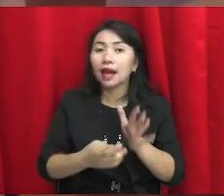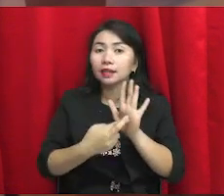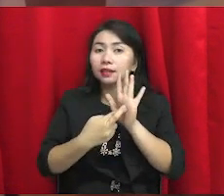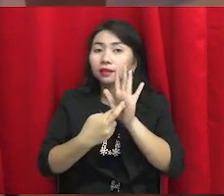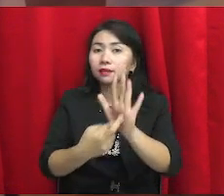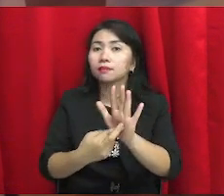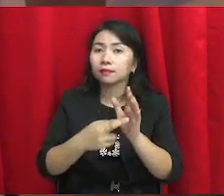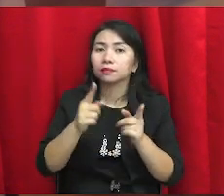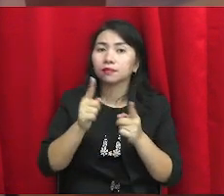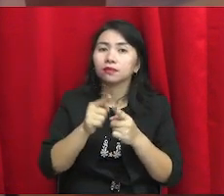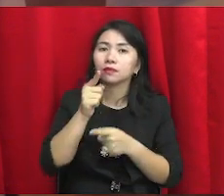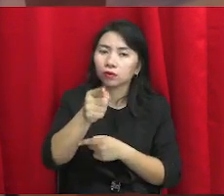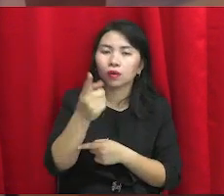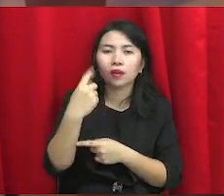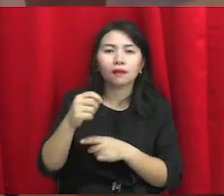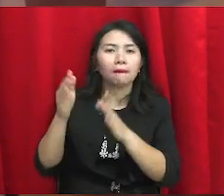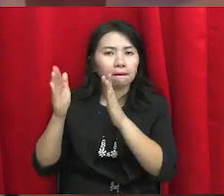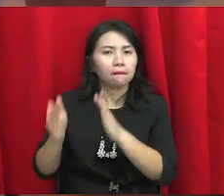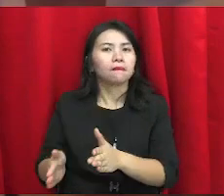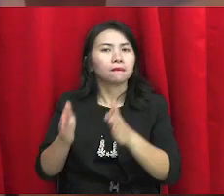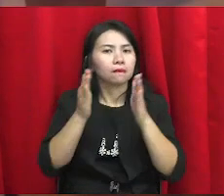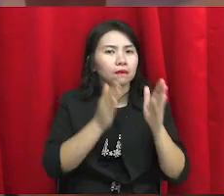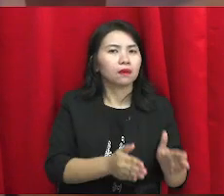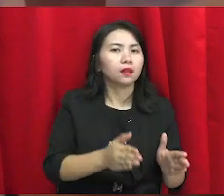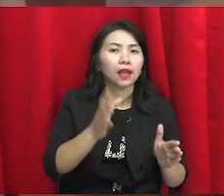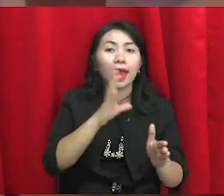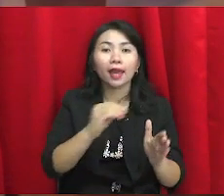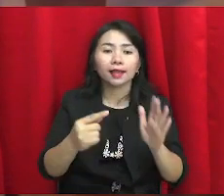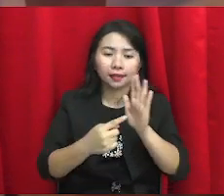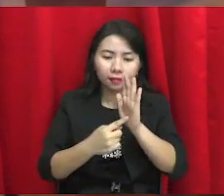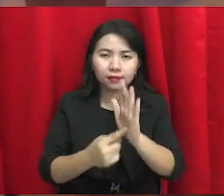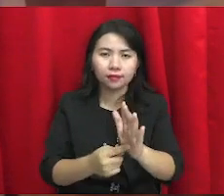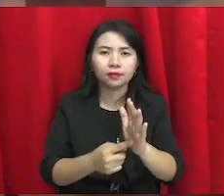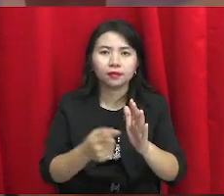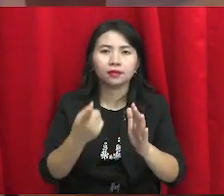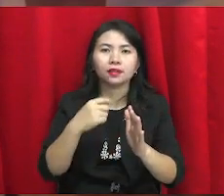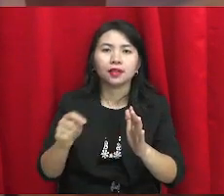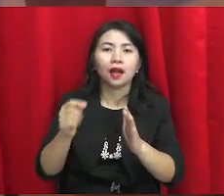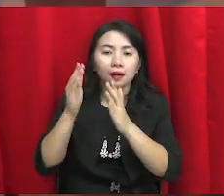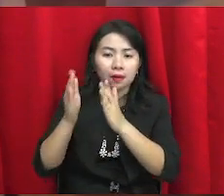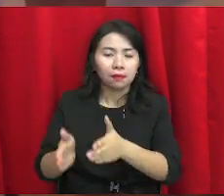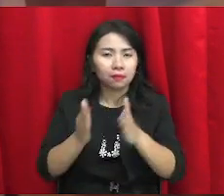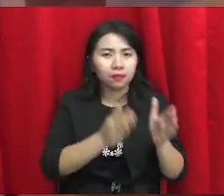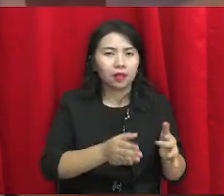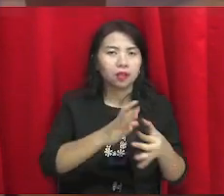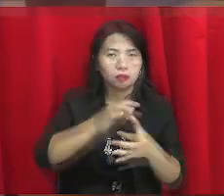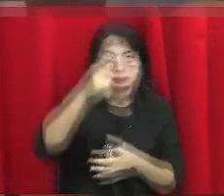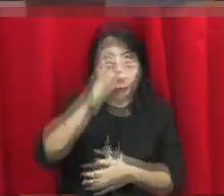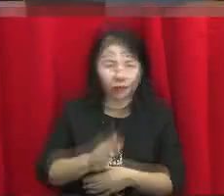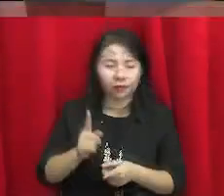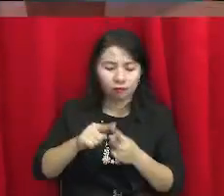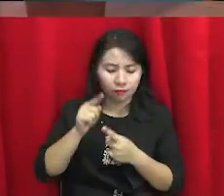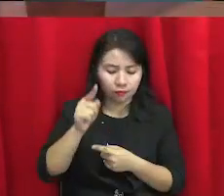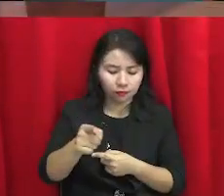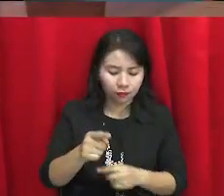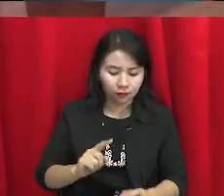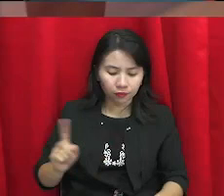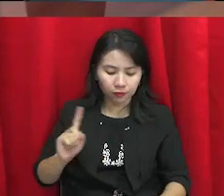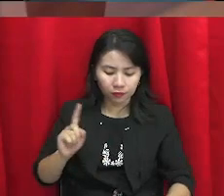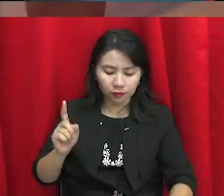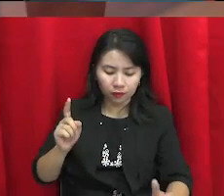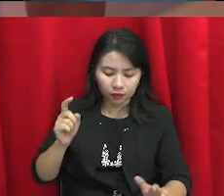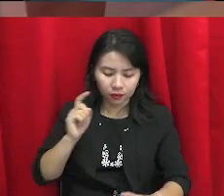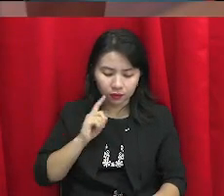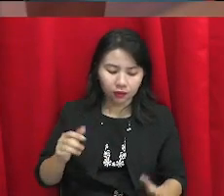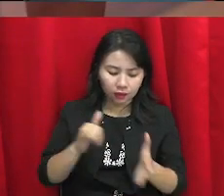yung plano pa niya, ma-unveil yung unrevealed plan ng Panginoon. Kaya yun na po yun, Sir Joe, yung sinabi mo kanina na